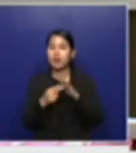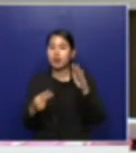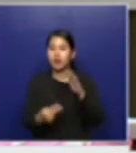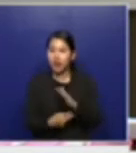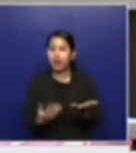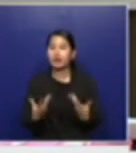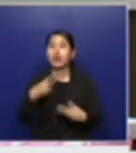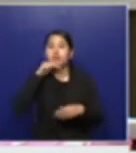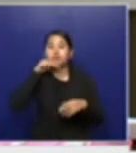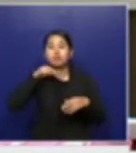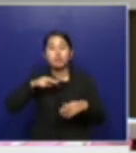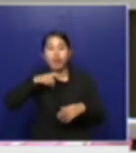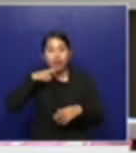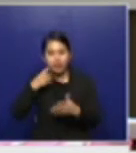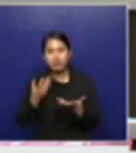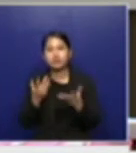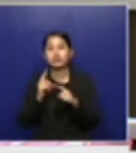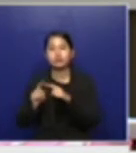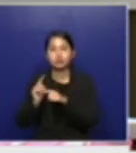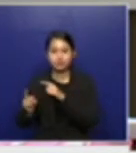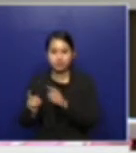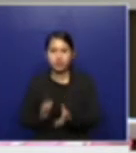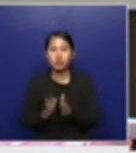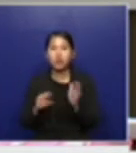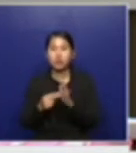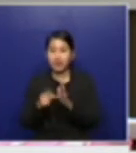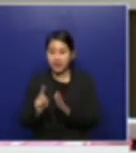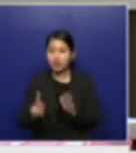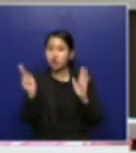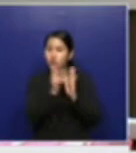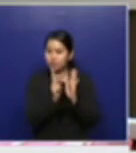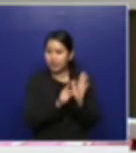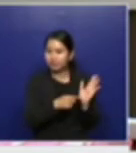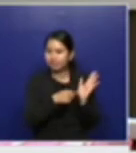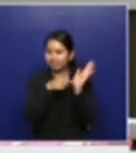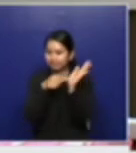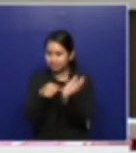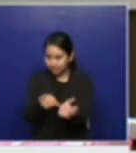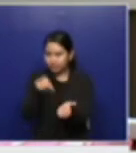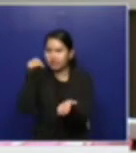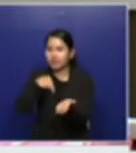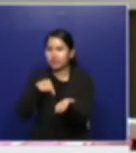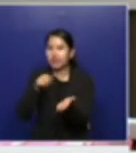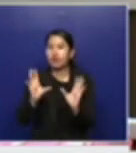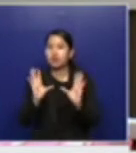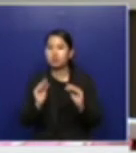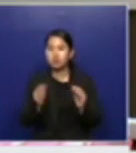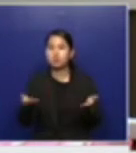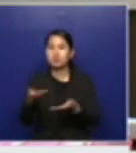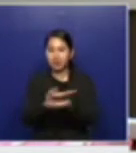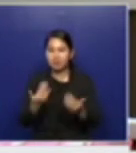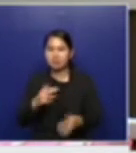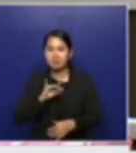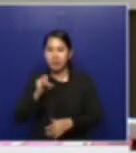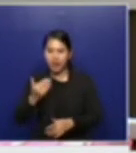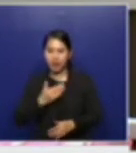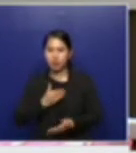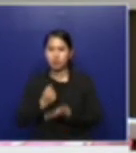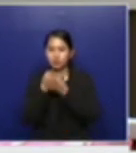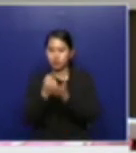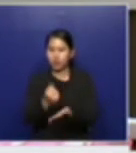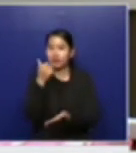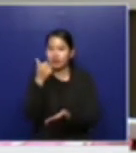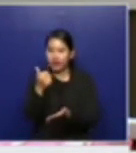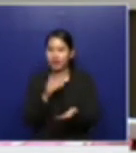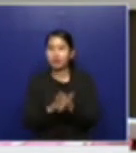ยแล้งกันอย่างเดียวมันต้องเอากฎหมายเข้ามาในสภาอย่างนี้บางทีเราช่วยได้เหมือนวันนี้